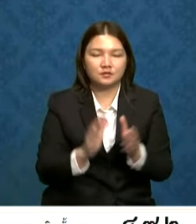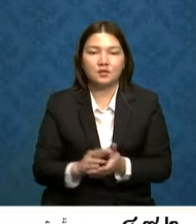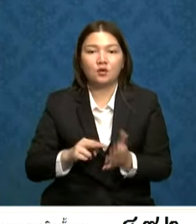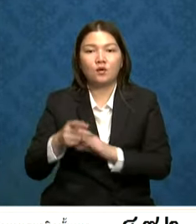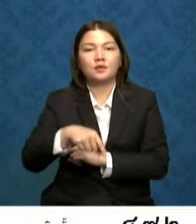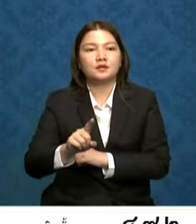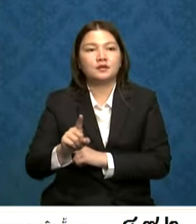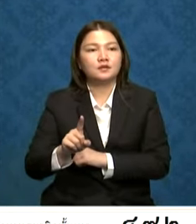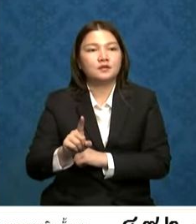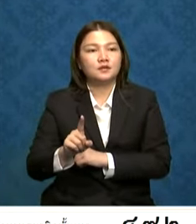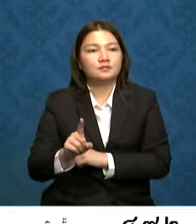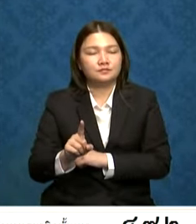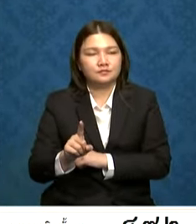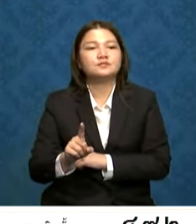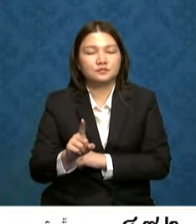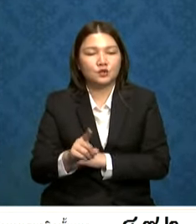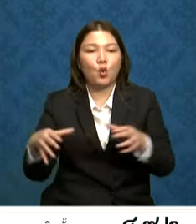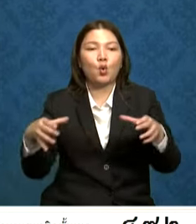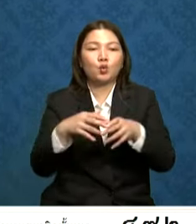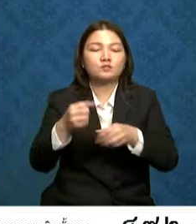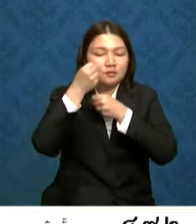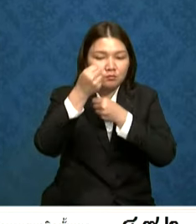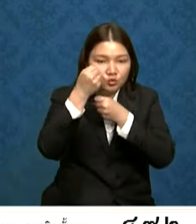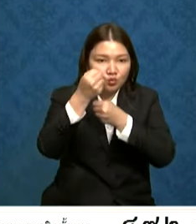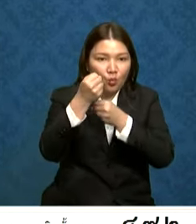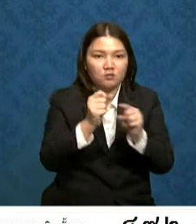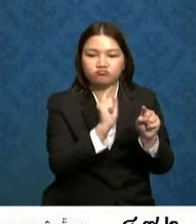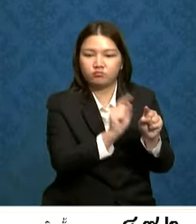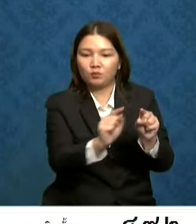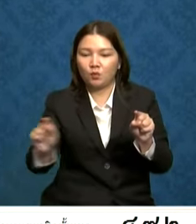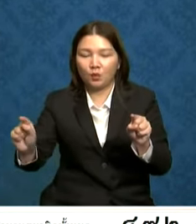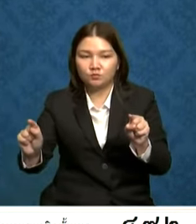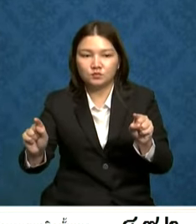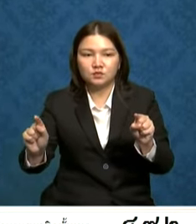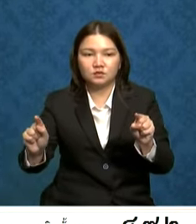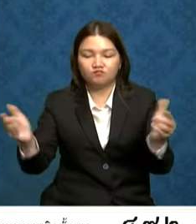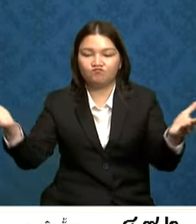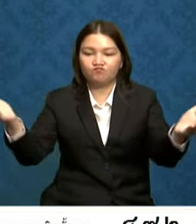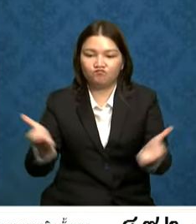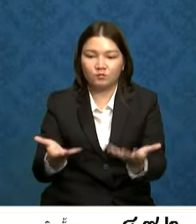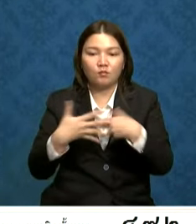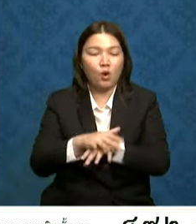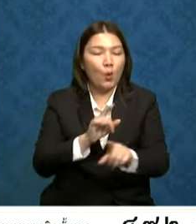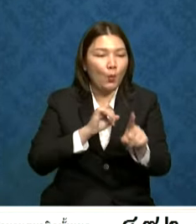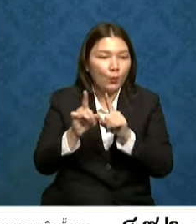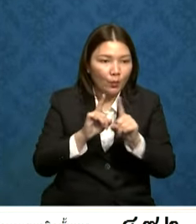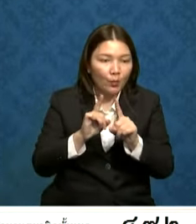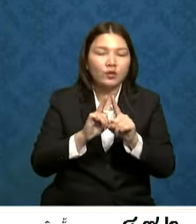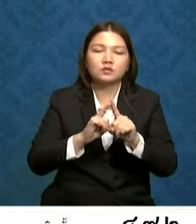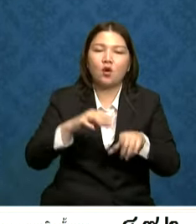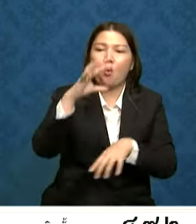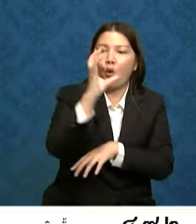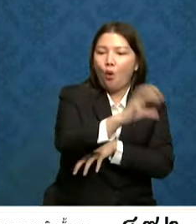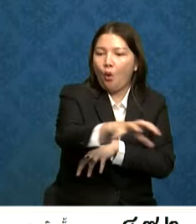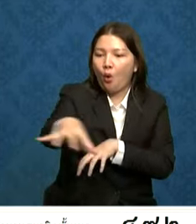ค้านจากกลุ่มต่างๆและการเข้าร่วมการเสวนาขององค์กรต่างๆเพื่อแลก